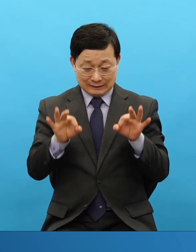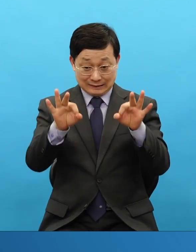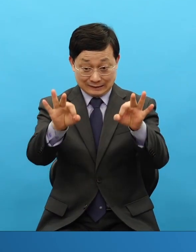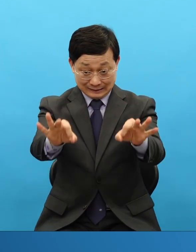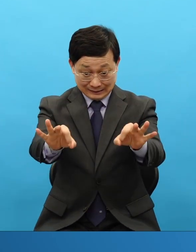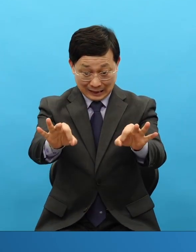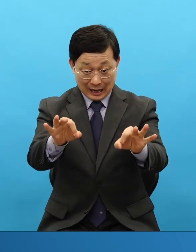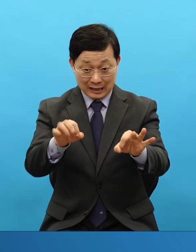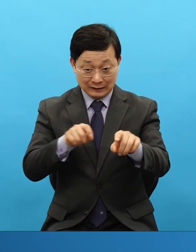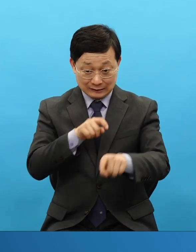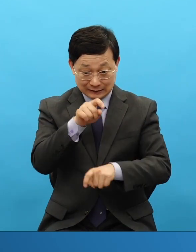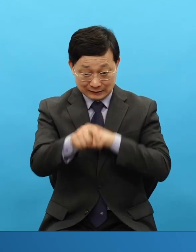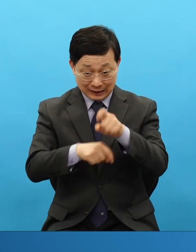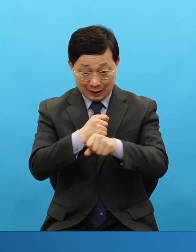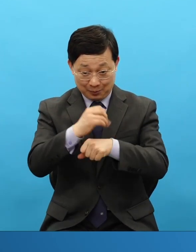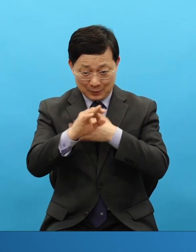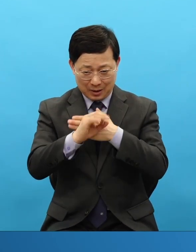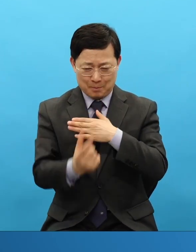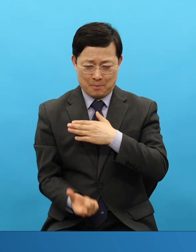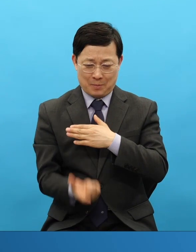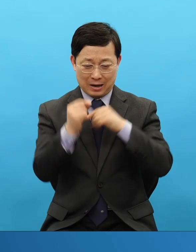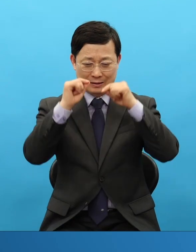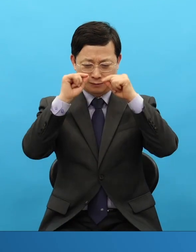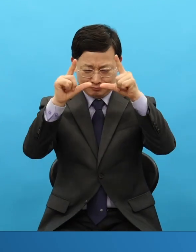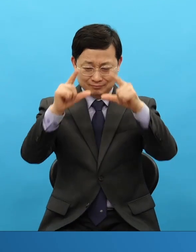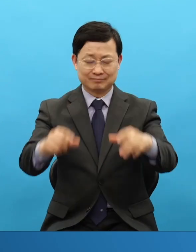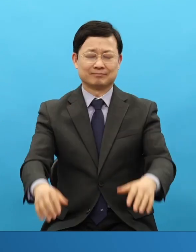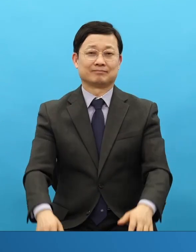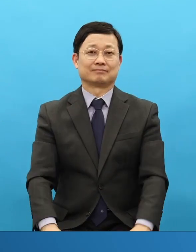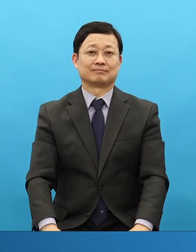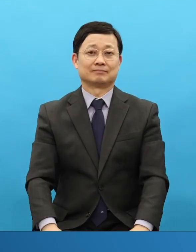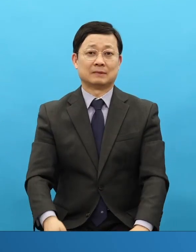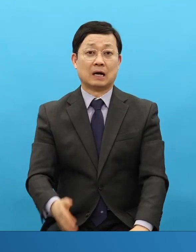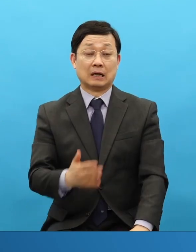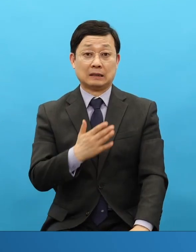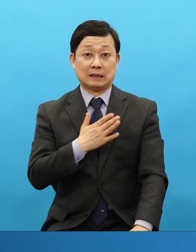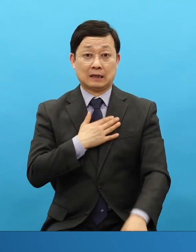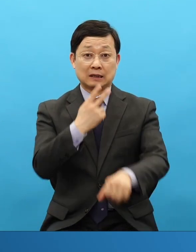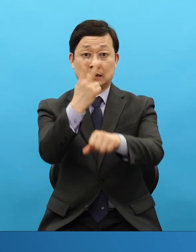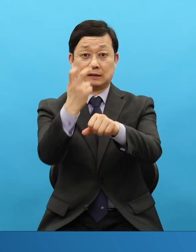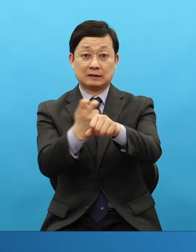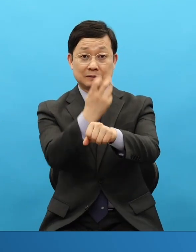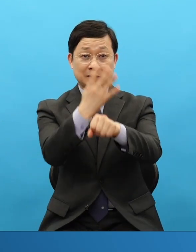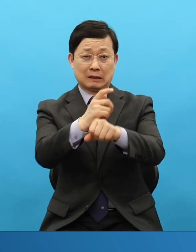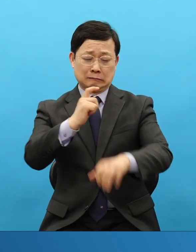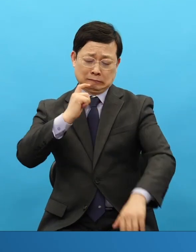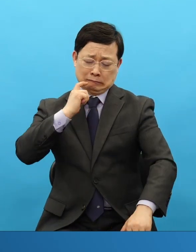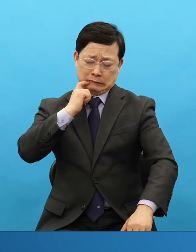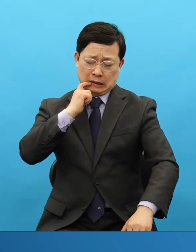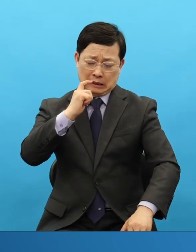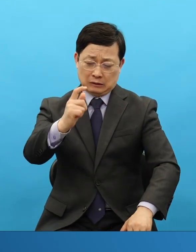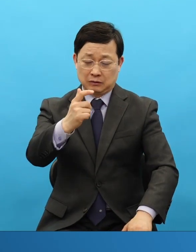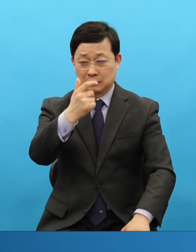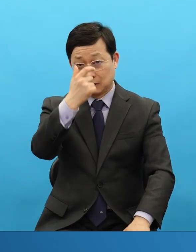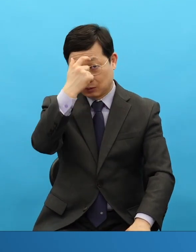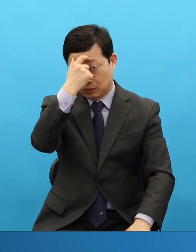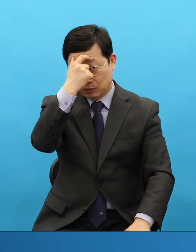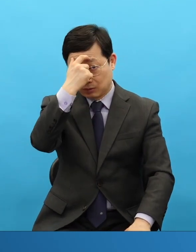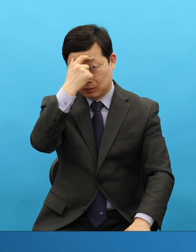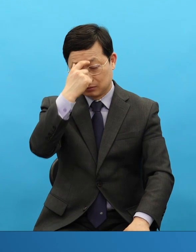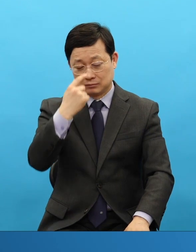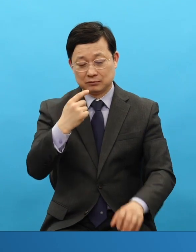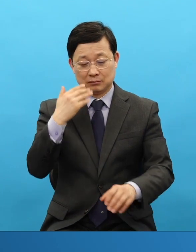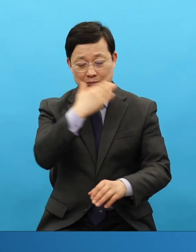me, you'll realize quickly. 저는 계속 기도 중에 24입니다. 기도 중에 계속 이렇게 치유하는